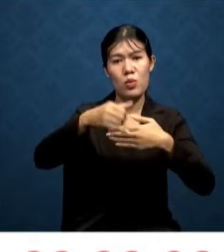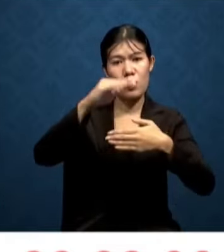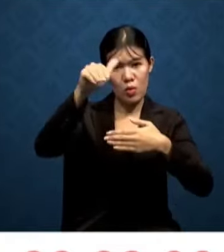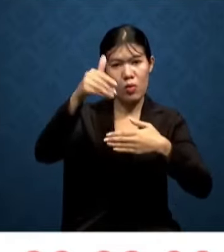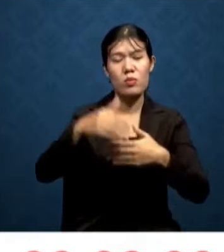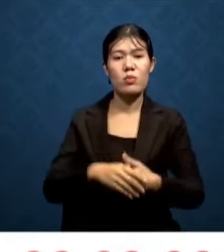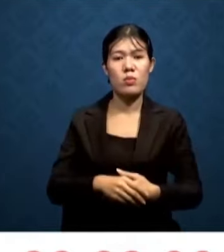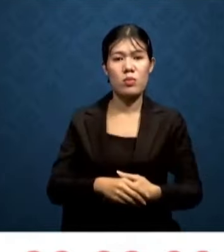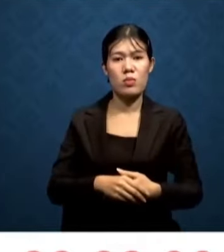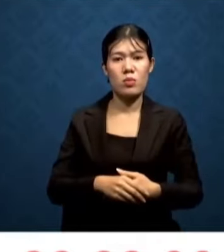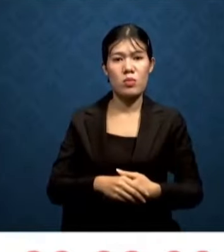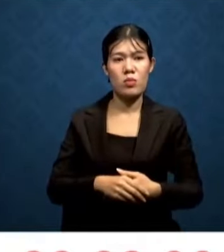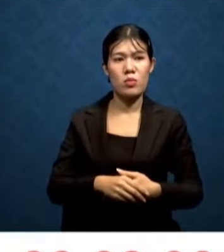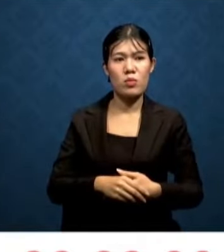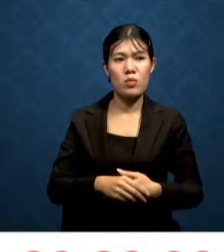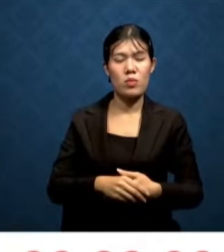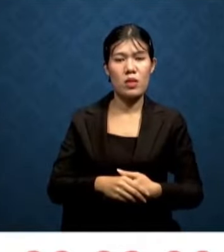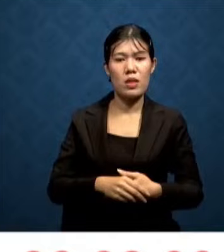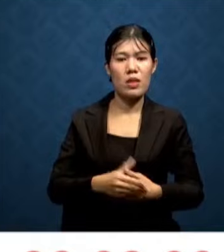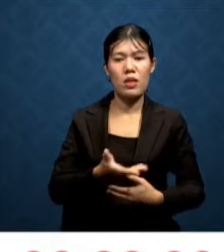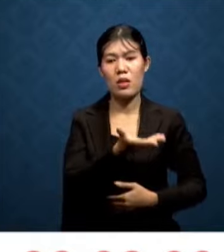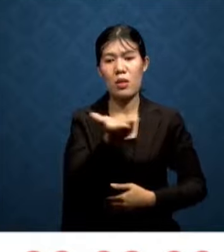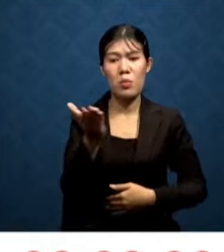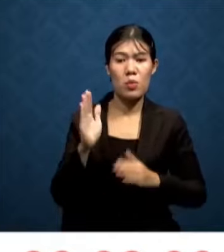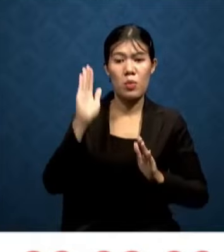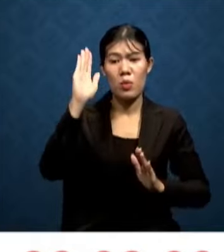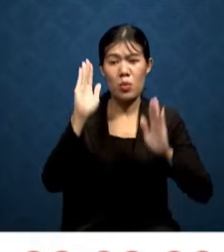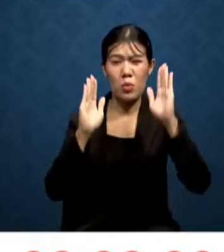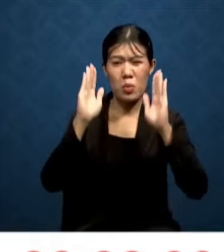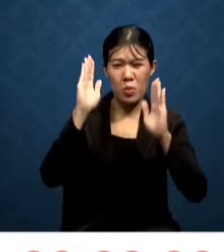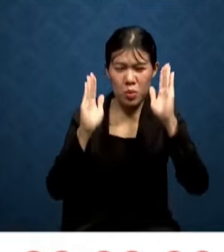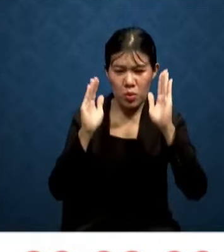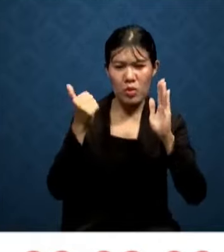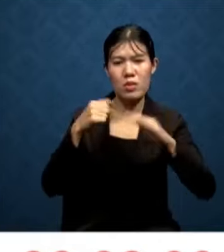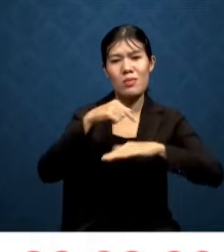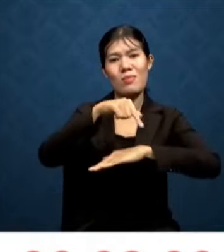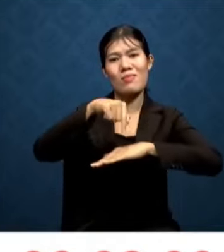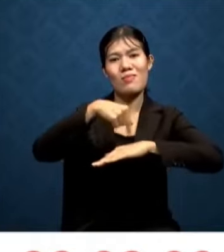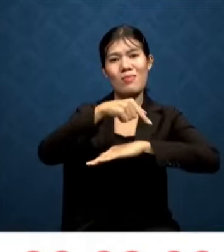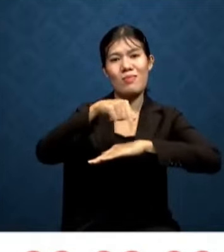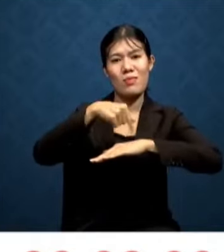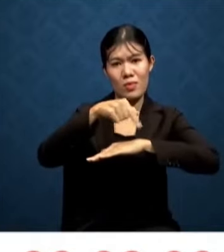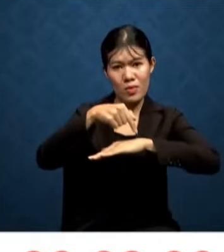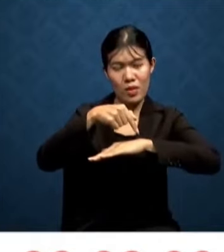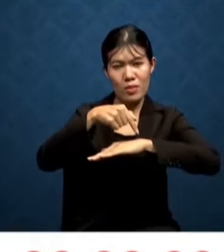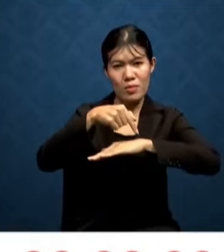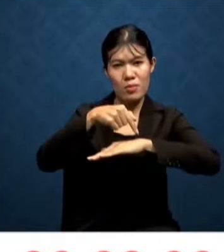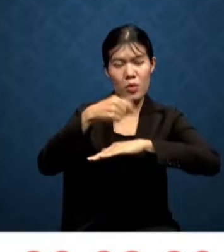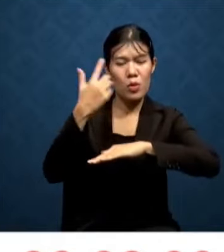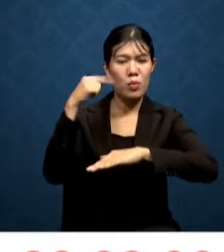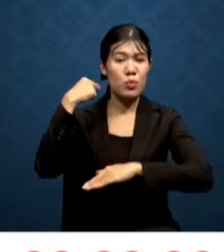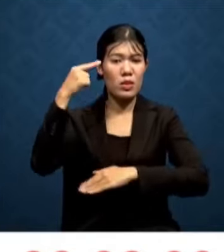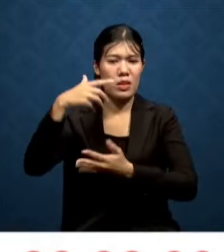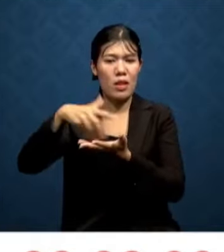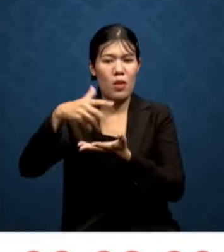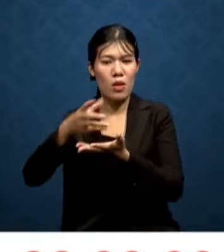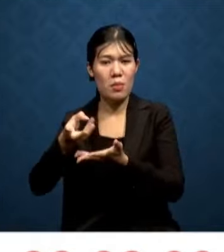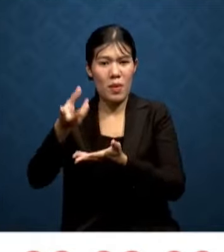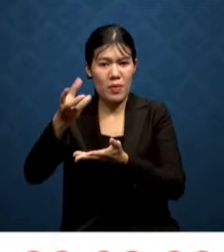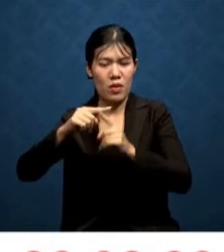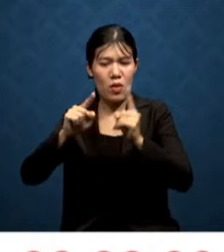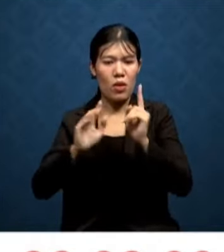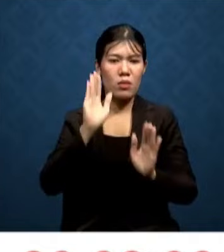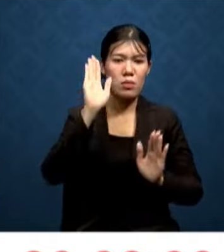ดิฉันคิดว่าที่พวกท่านประท้วงกันมายาวนานกว่าที่ท่านอาจารย์นันทนาจะพูดอีกนะคะและเมื่อสัปดาห์ที่แล้วเ